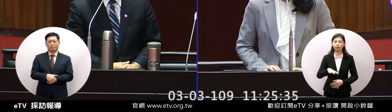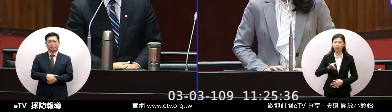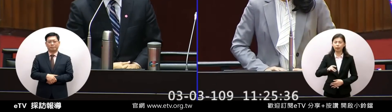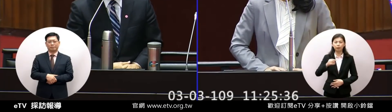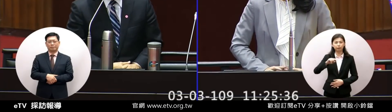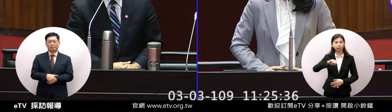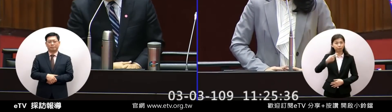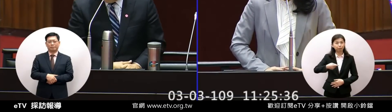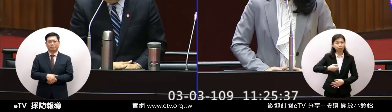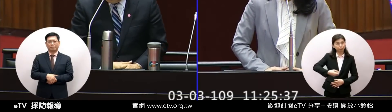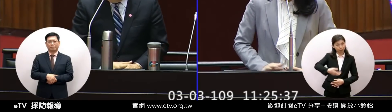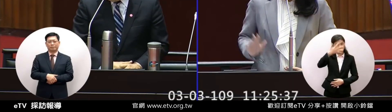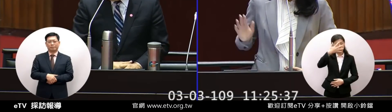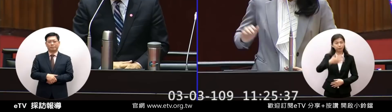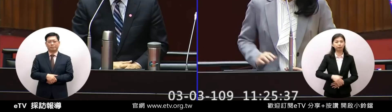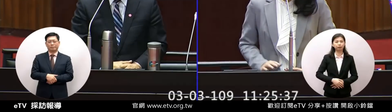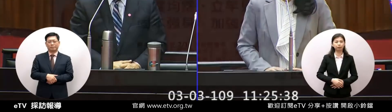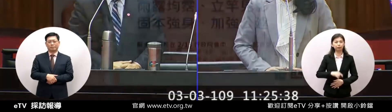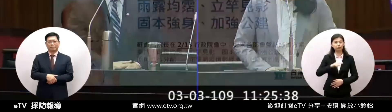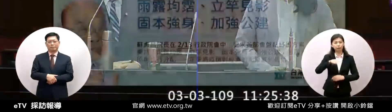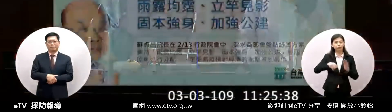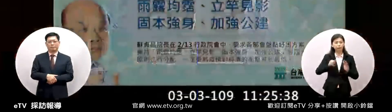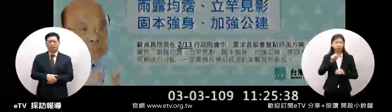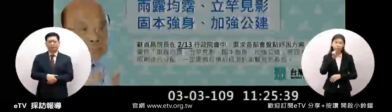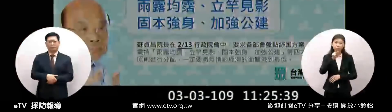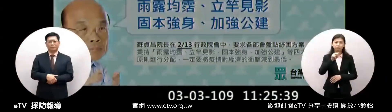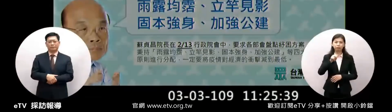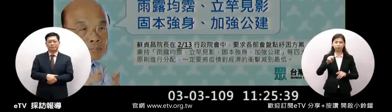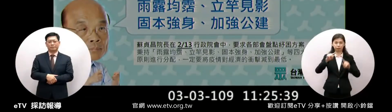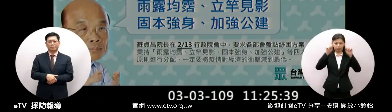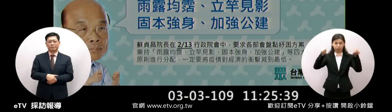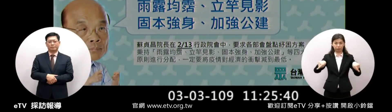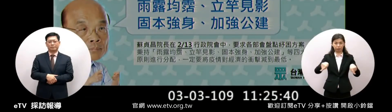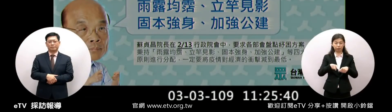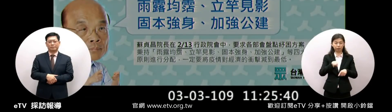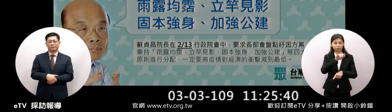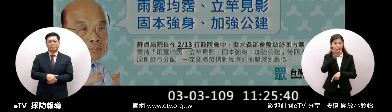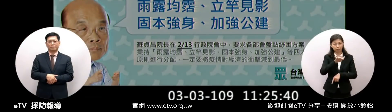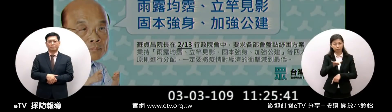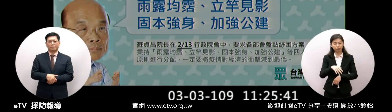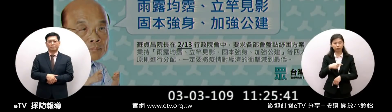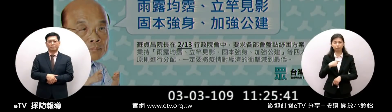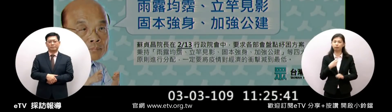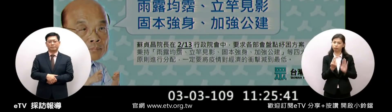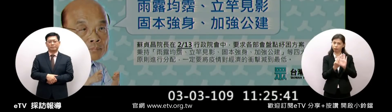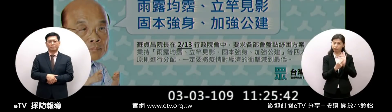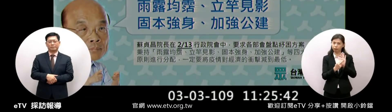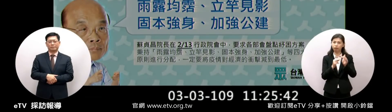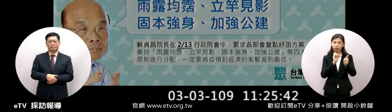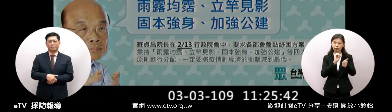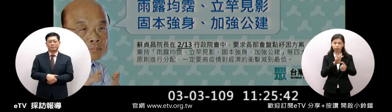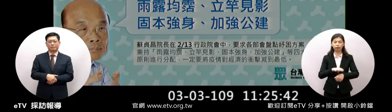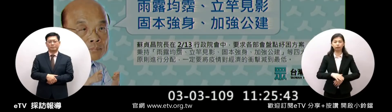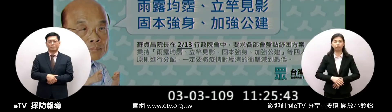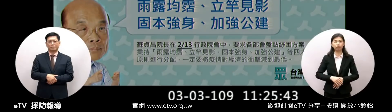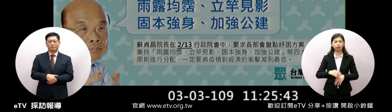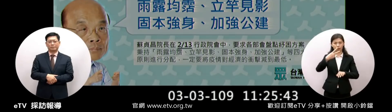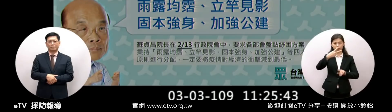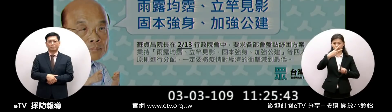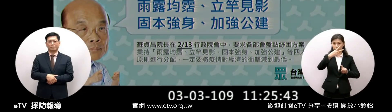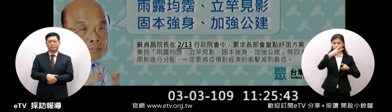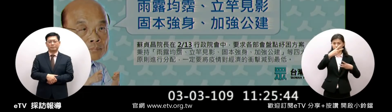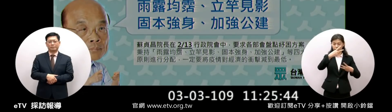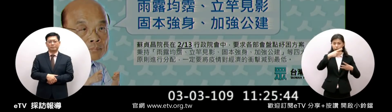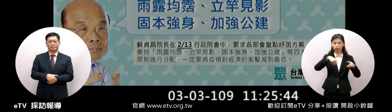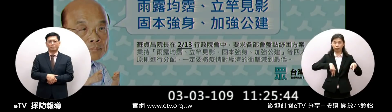先来看下一页哦。院长看到这一页，其实我是希望说先跟院长表示一下说，我们今天的2月13号